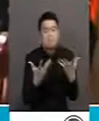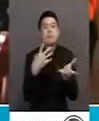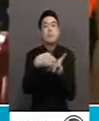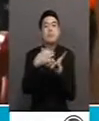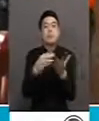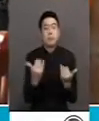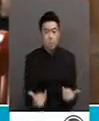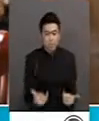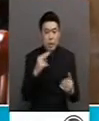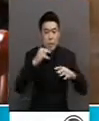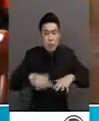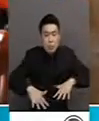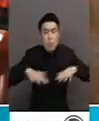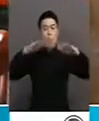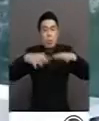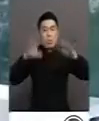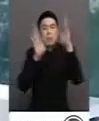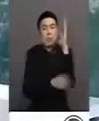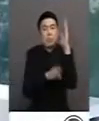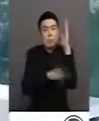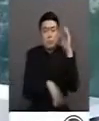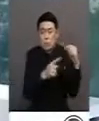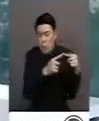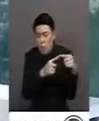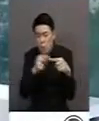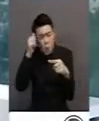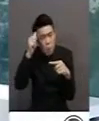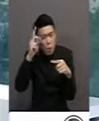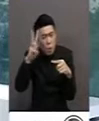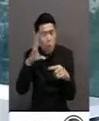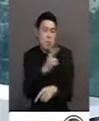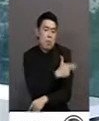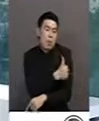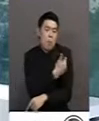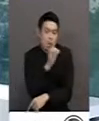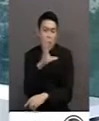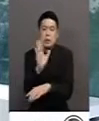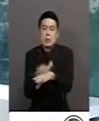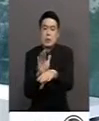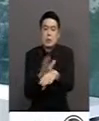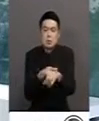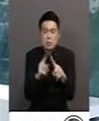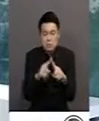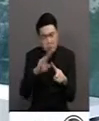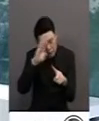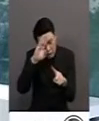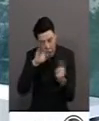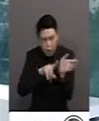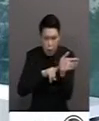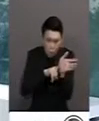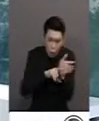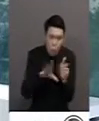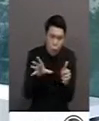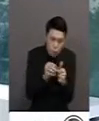คุณทวันรัตน์ครับช่วงนี้น้ำท่วมขังหลายจุดในภาคใต้ต่อเนื่องกันหลายวันคุณหมอก็เริ่มออกมาเตือนแล้วครับสำหรับโรคที่ตามมากับน้ำท่ว